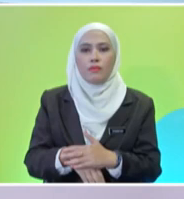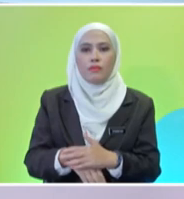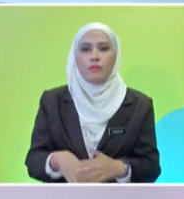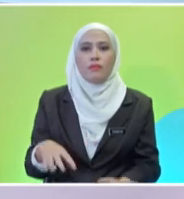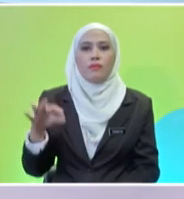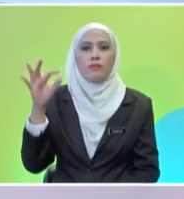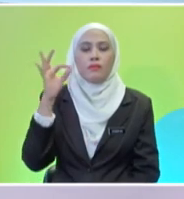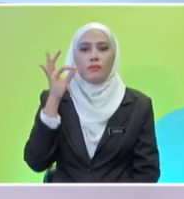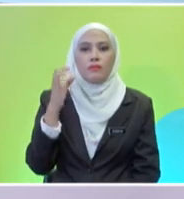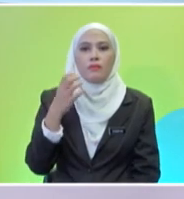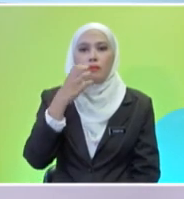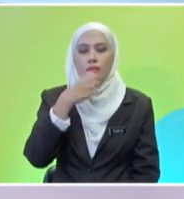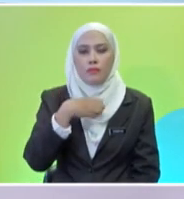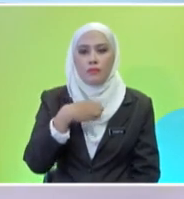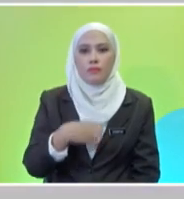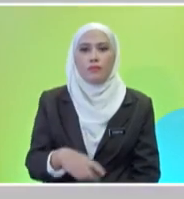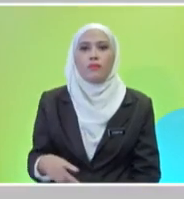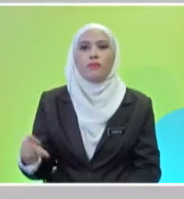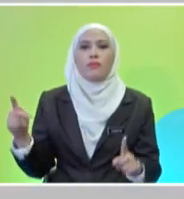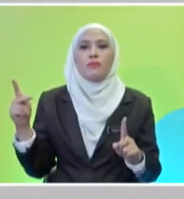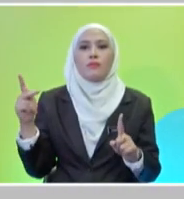ketahui yang pertama